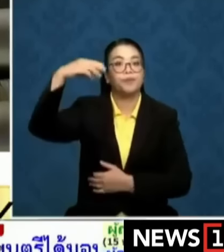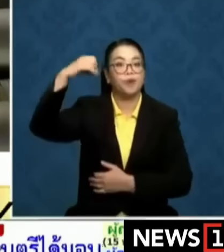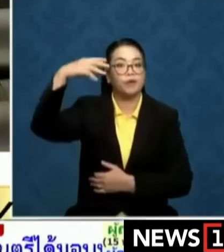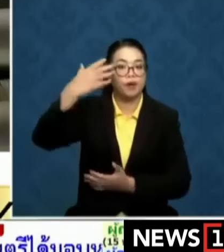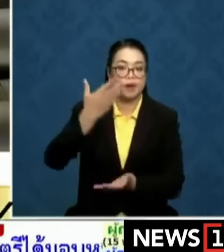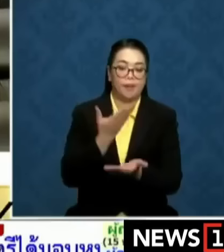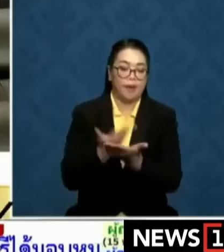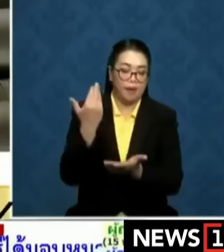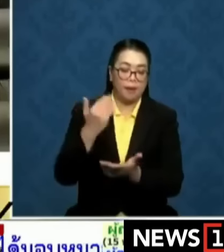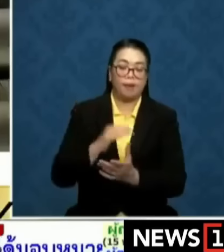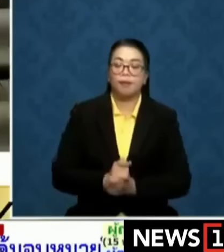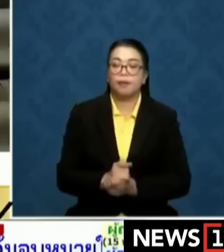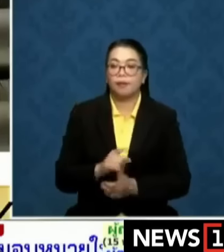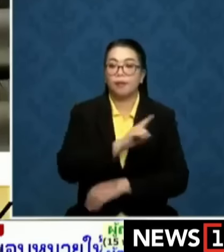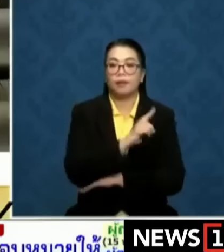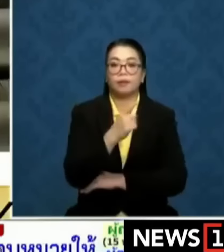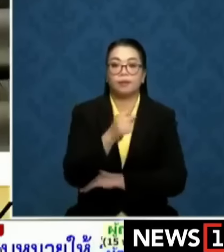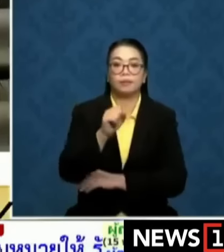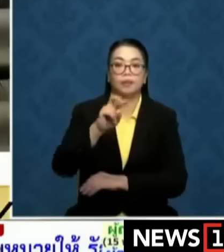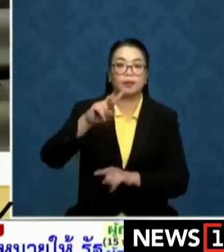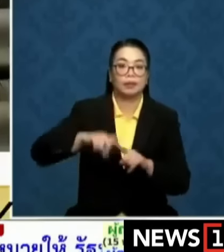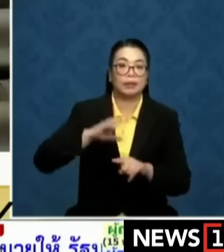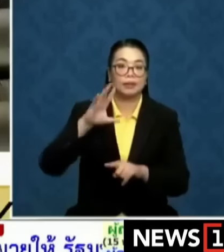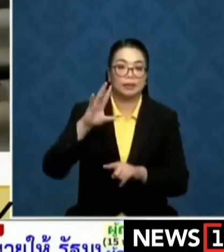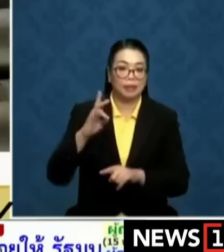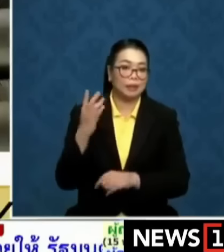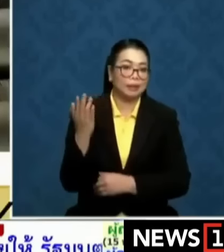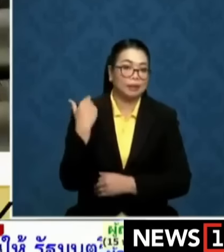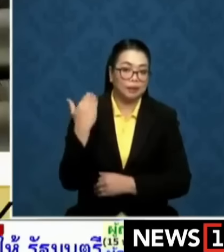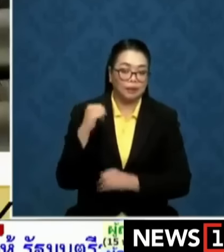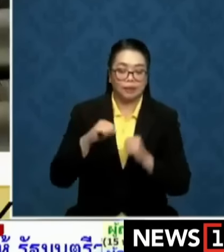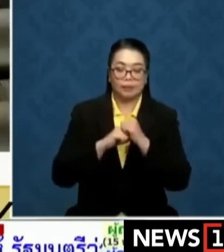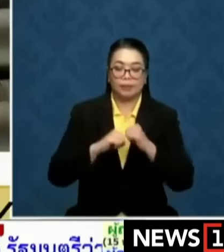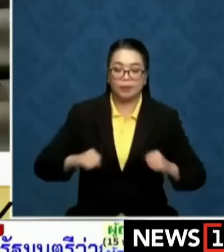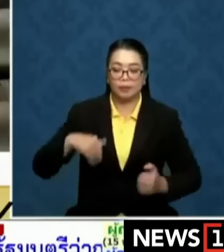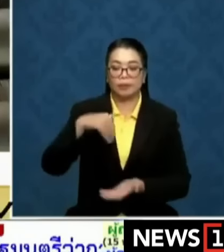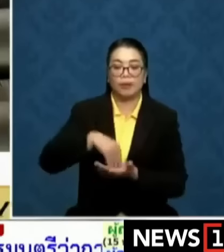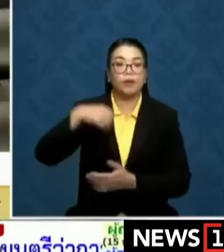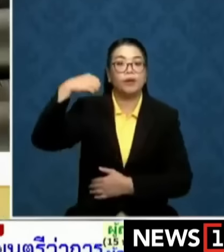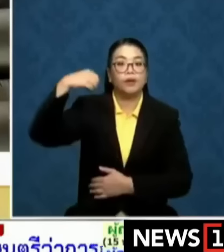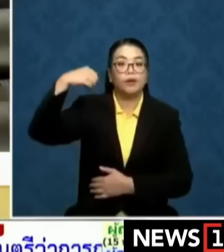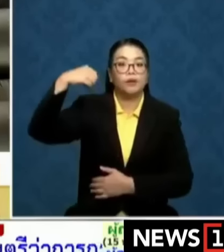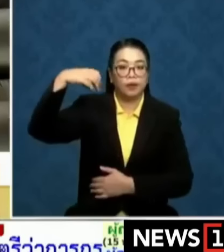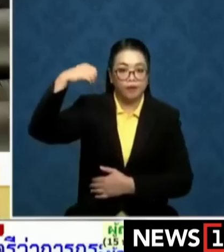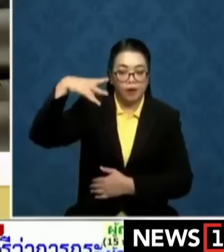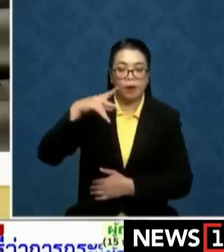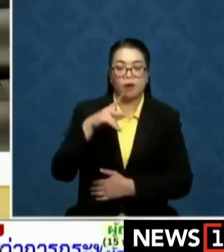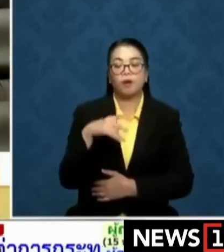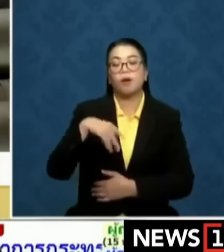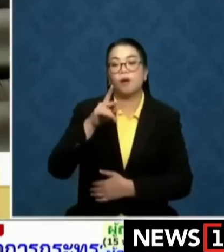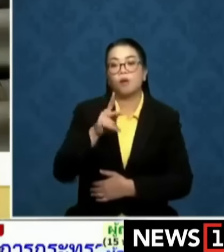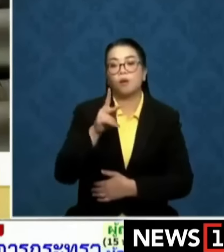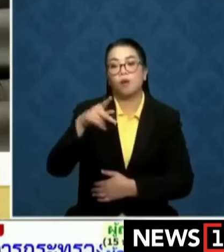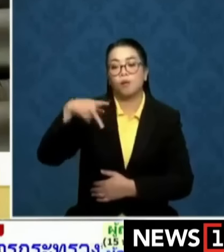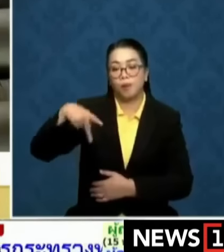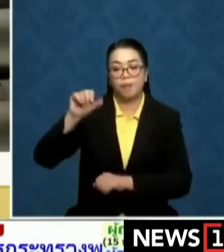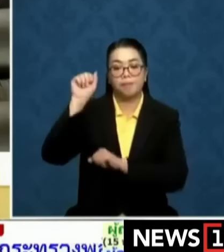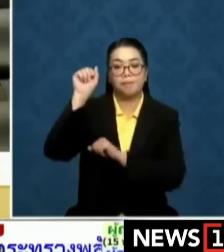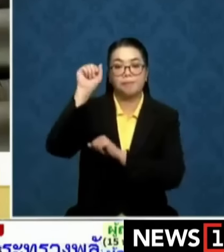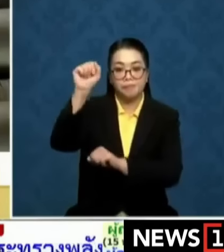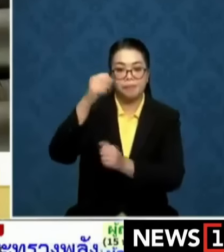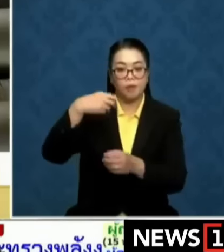างน้อยเพราะต้องเอาเงินไปใช้นี่จากมาตรการในอดีตที่ให้กฟผ.และปตท.แบกรับหนี้ก้อนนี้เอาไว้จนปัจจุบันเนี่ยห